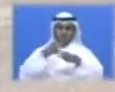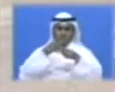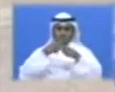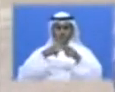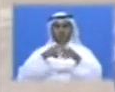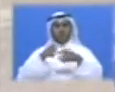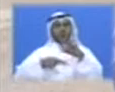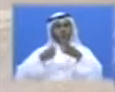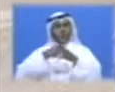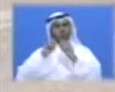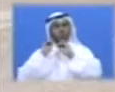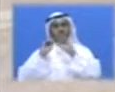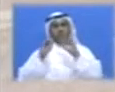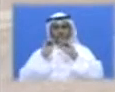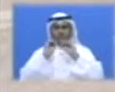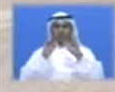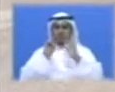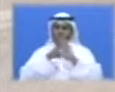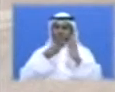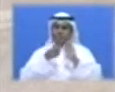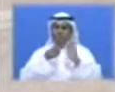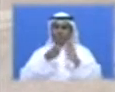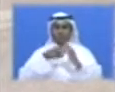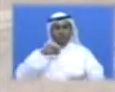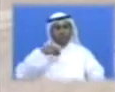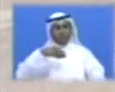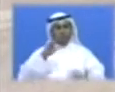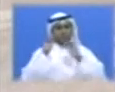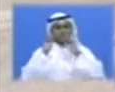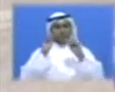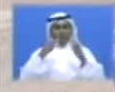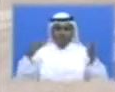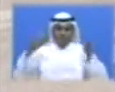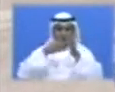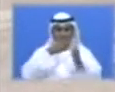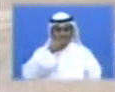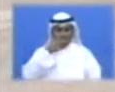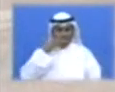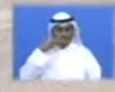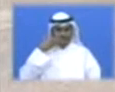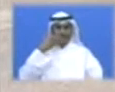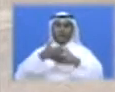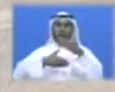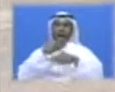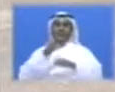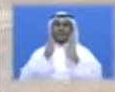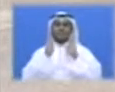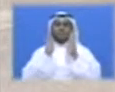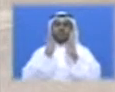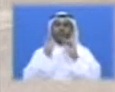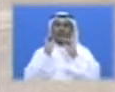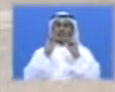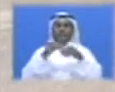تجاه قضية لجوء سوريا عبر العديد من صور الإغاثة، لتتوج في ختام شهر رمضان الفضيل بتهنئة كويتية